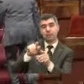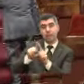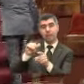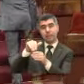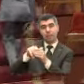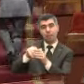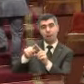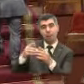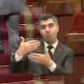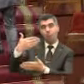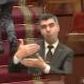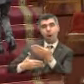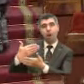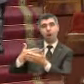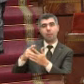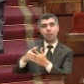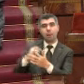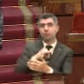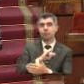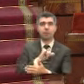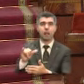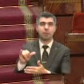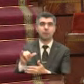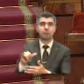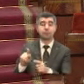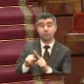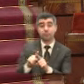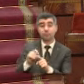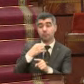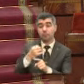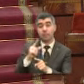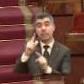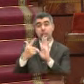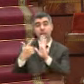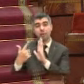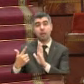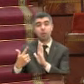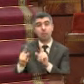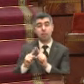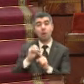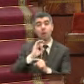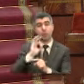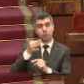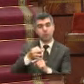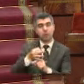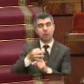محدودا ولم يعد له قيمة. يجب أن نتوجه إلى تفعيل فصل 17 ديال ضمان حق